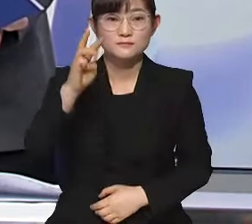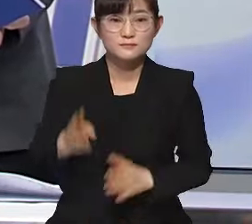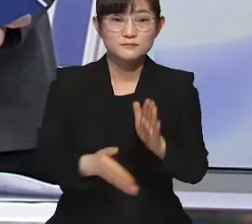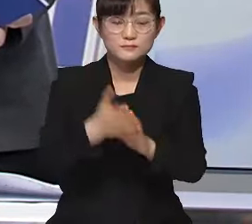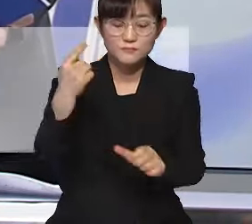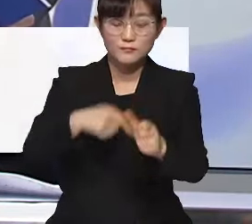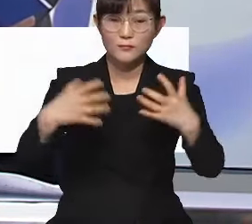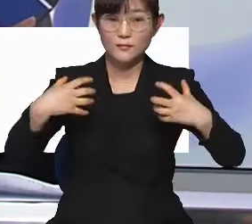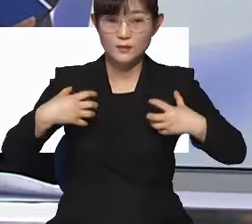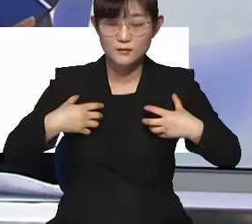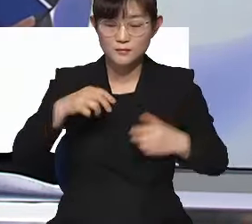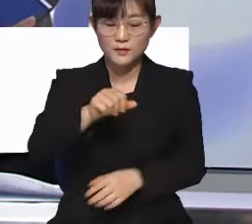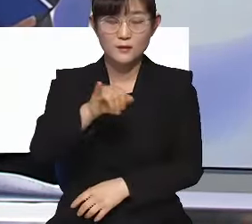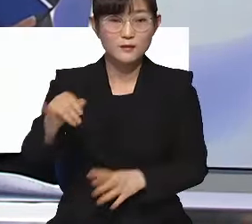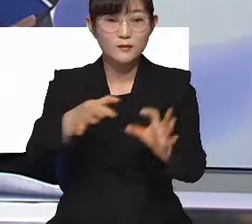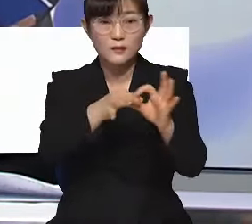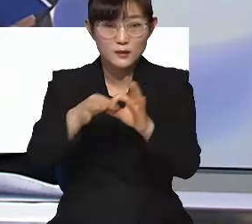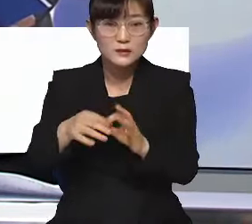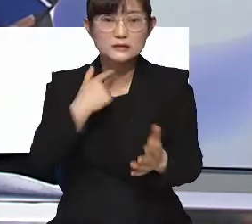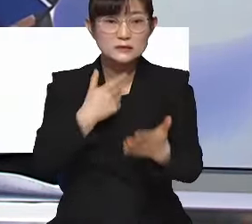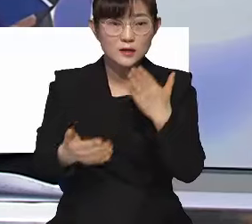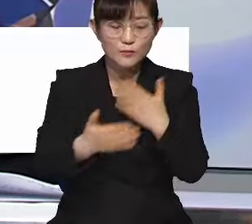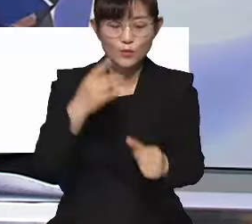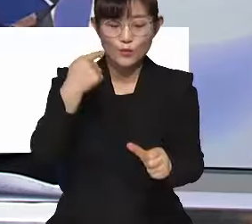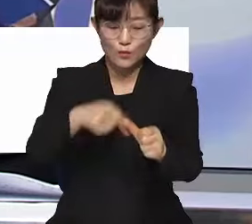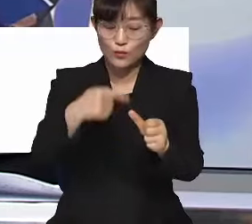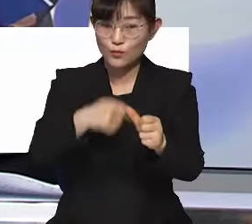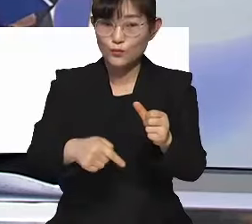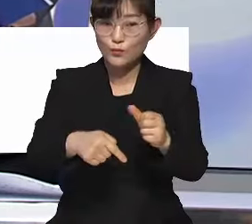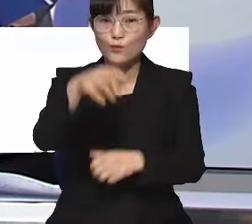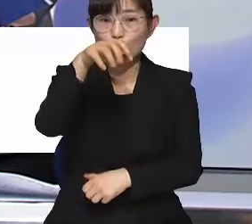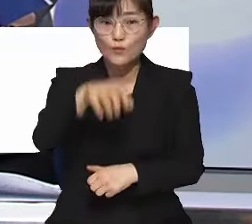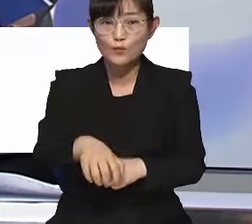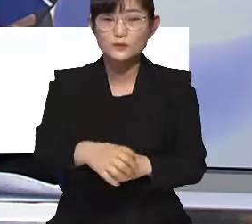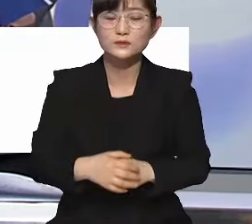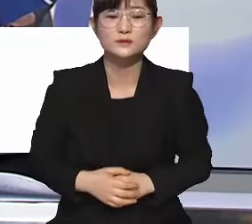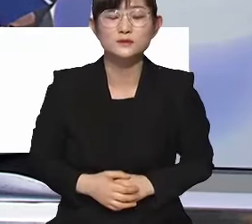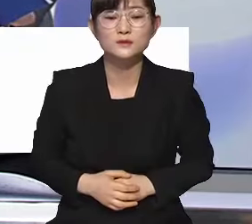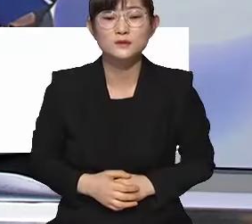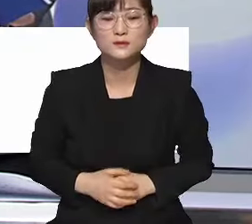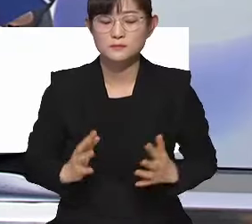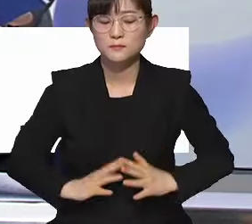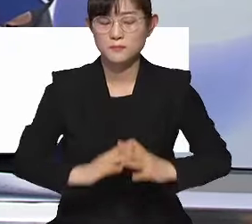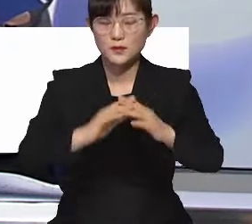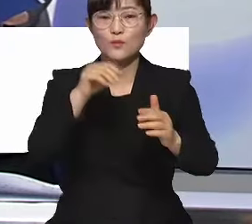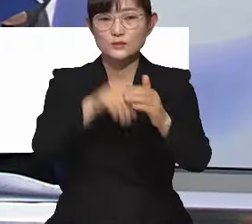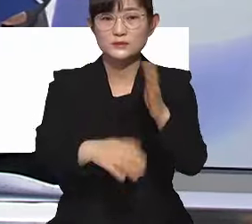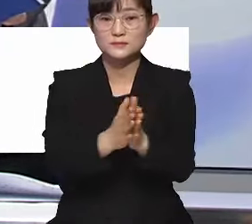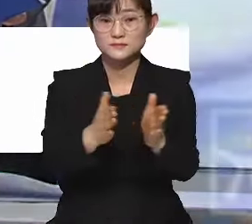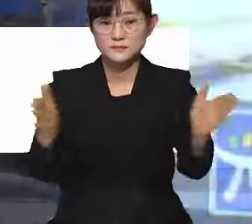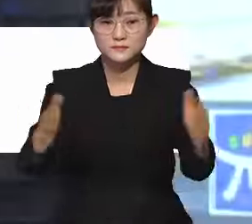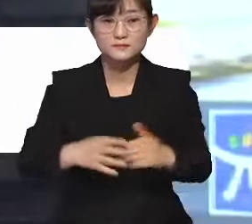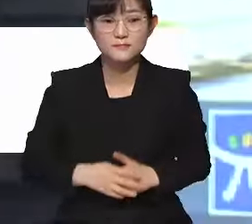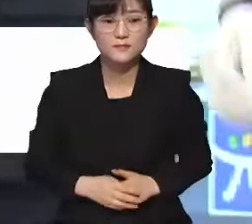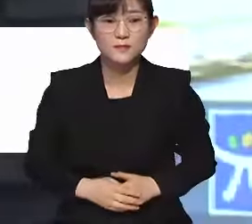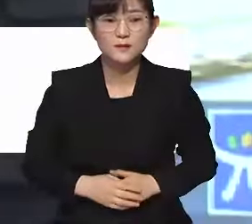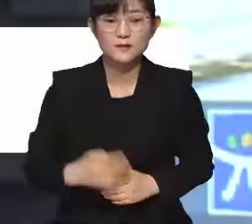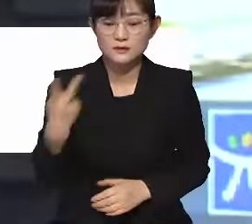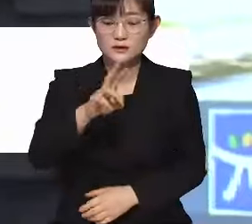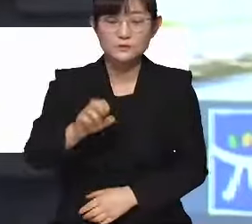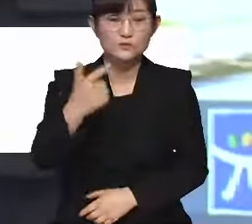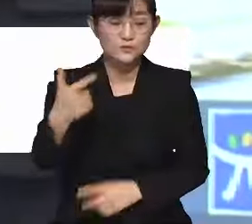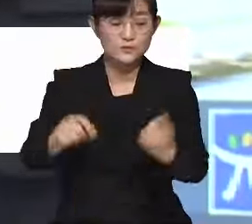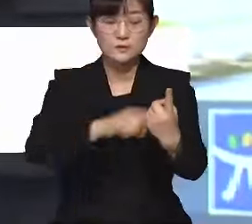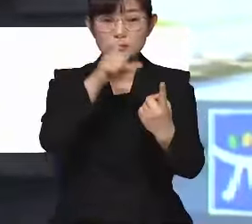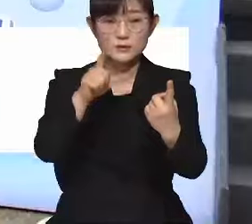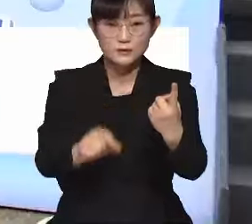광주광역시 교육청이 AI 관련 체험과 교육 플랫폼 구축을 위한 광주 AI 교육원을 착공했습니다. 오늘 2026년